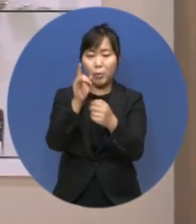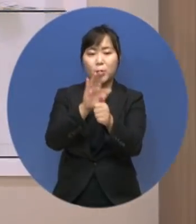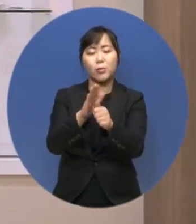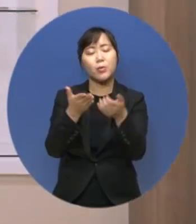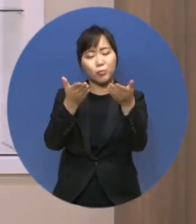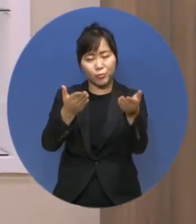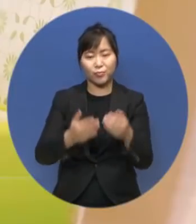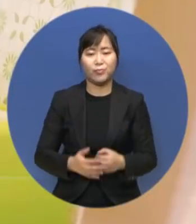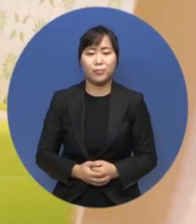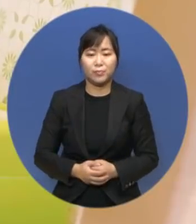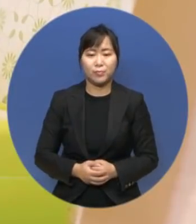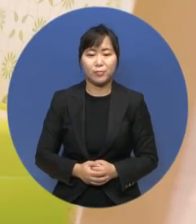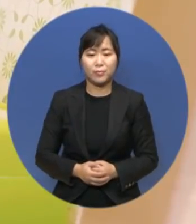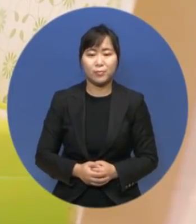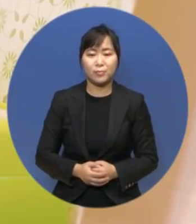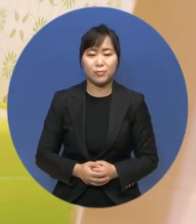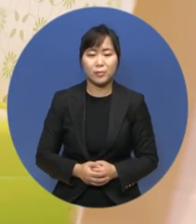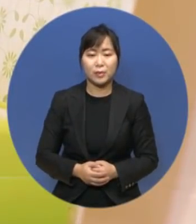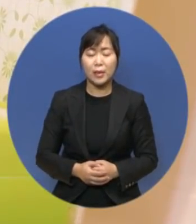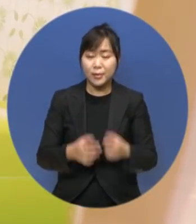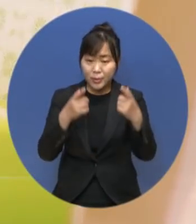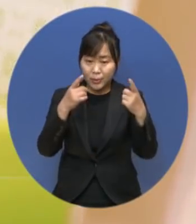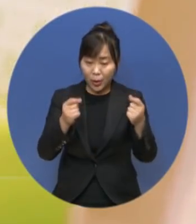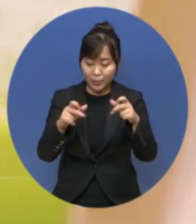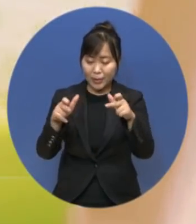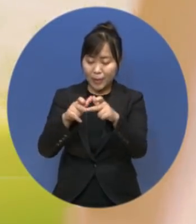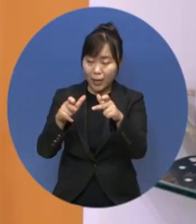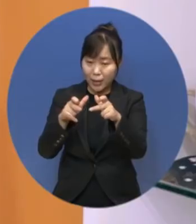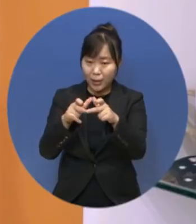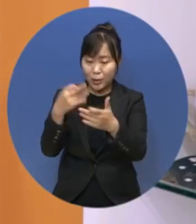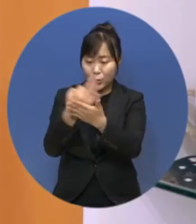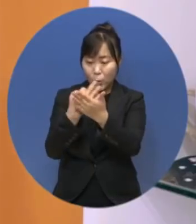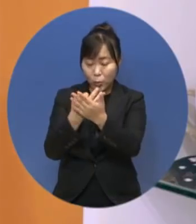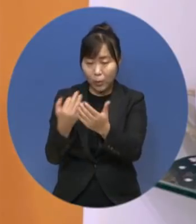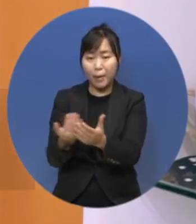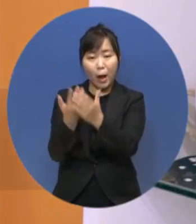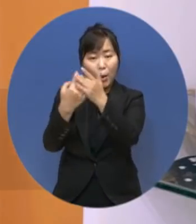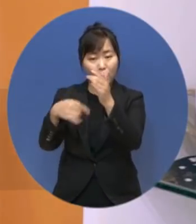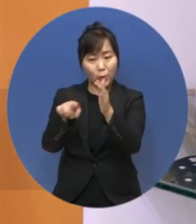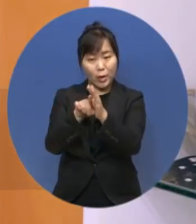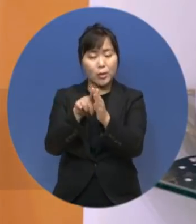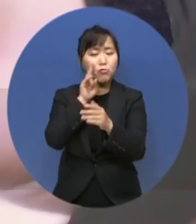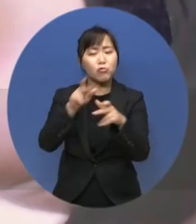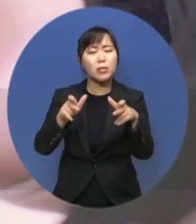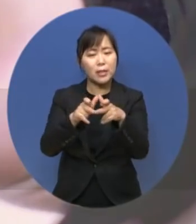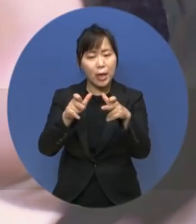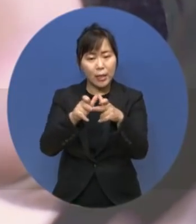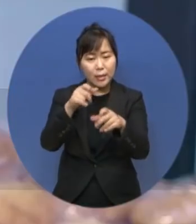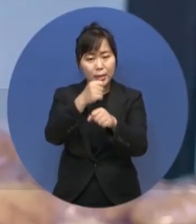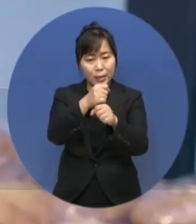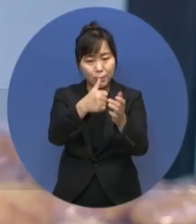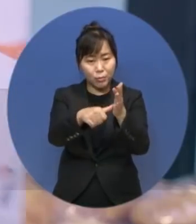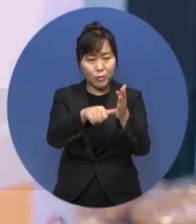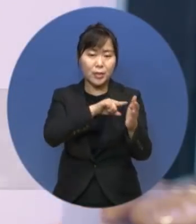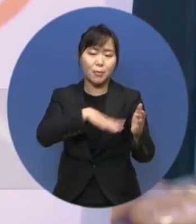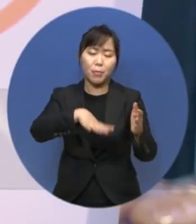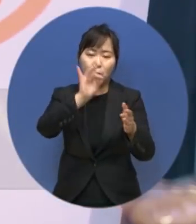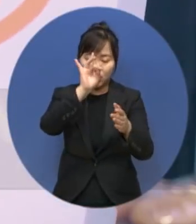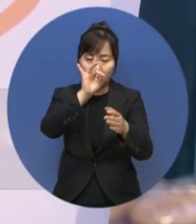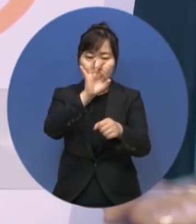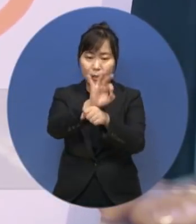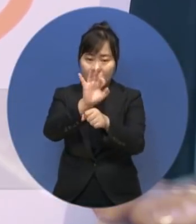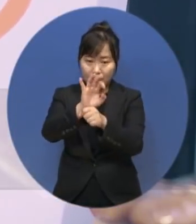있습니다. 이와 함께 장애인의 소득 향상을 위해 중증 장애인 생상품 우선 구매